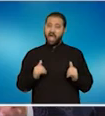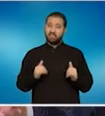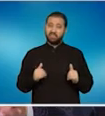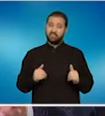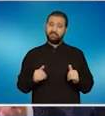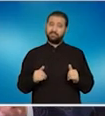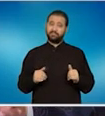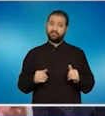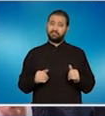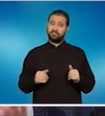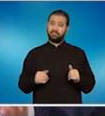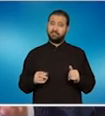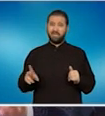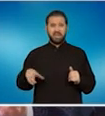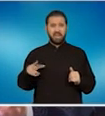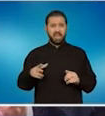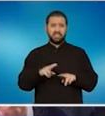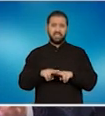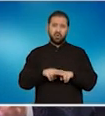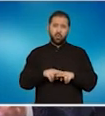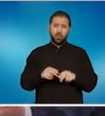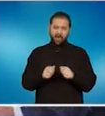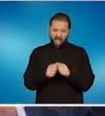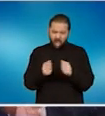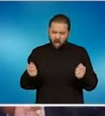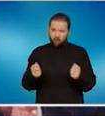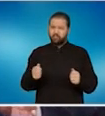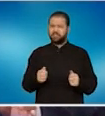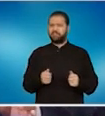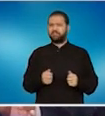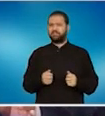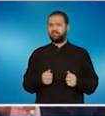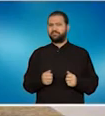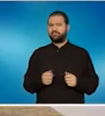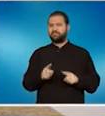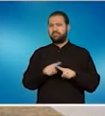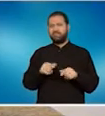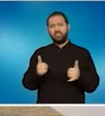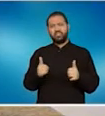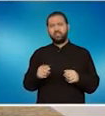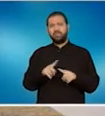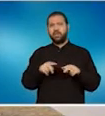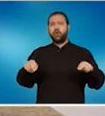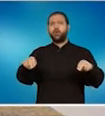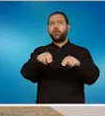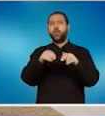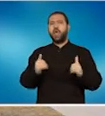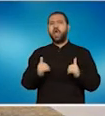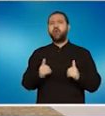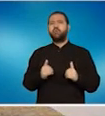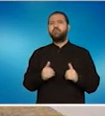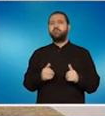astăzi ne pare cumva rupt așa de ceea ce se întâmplă cu noi